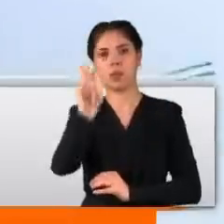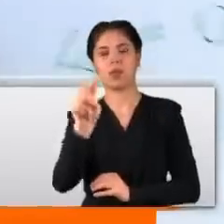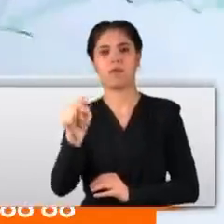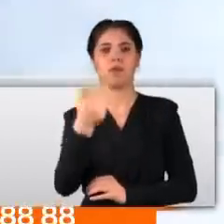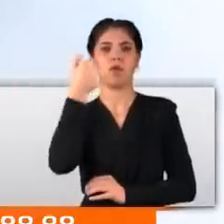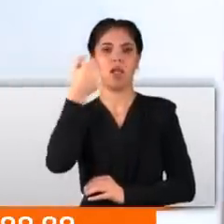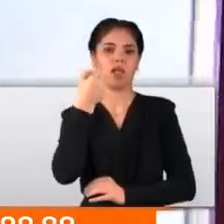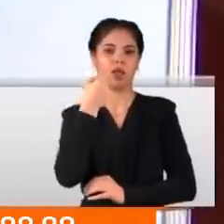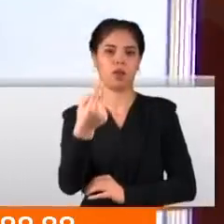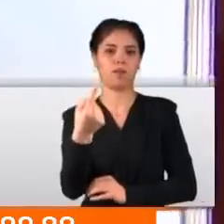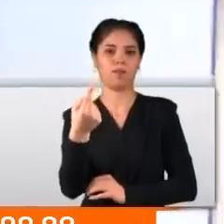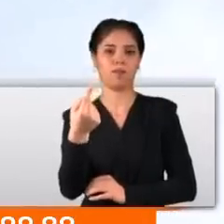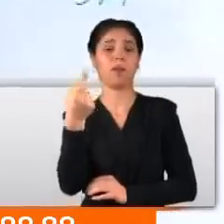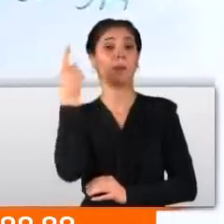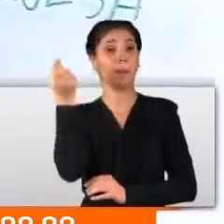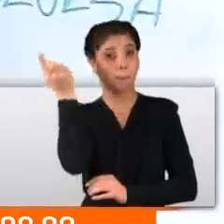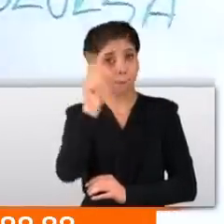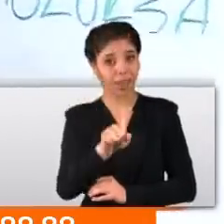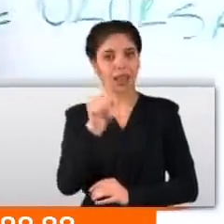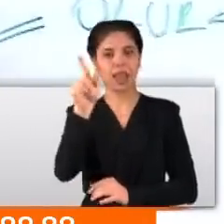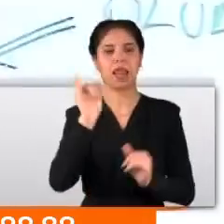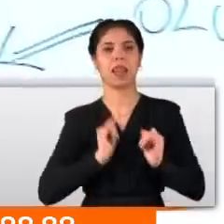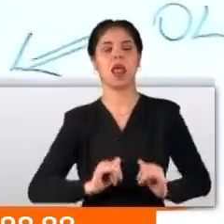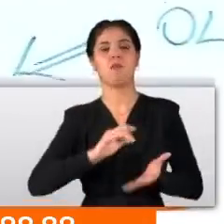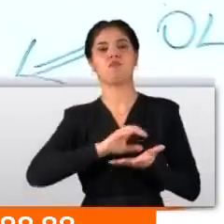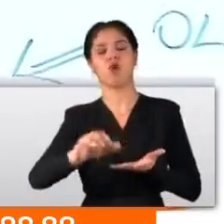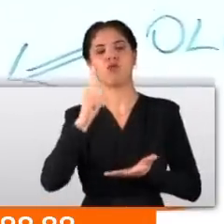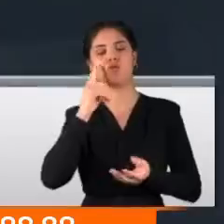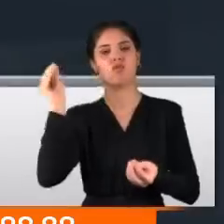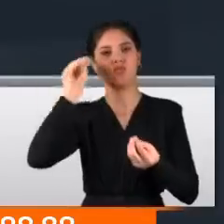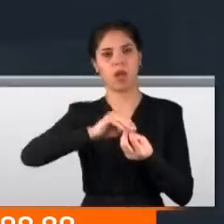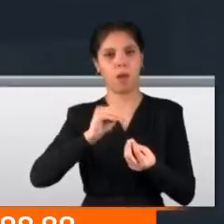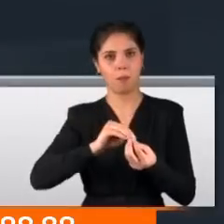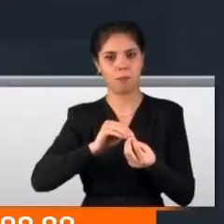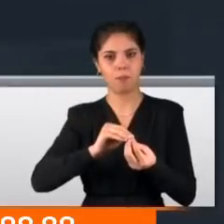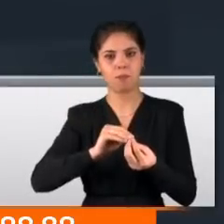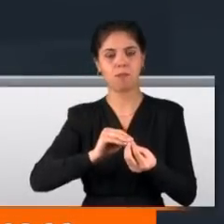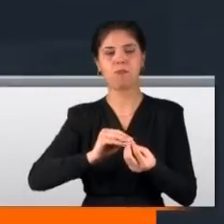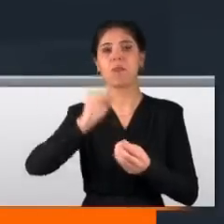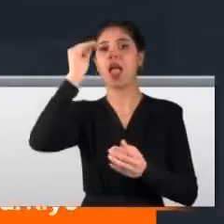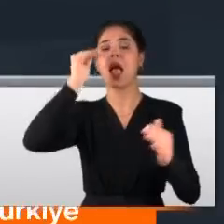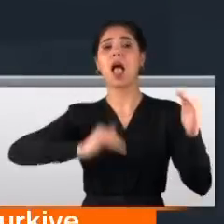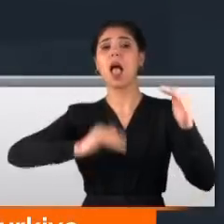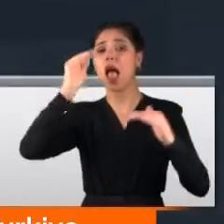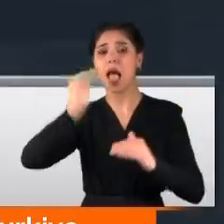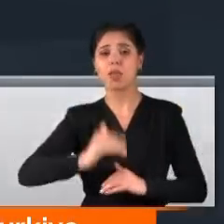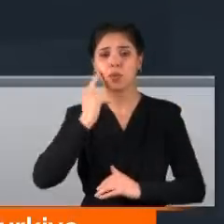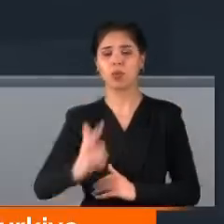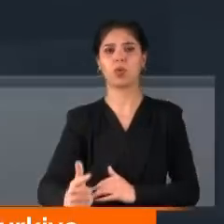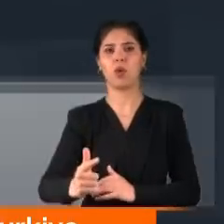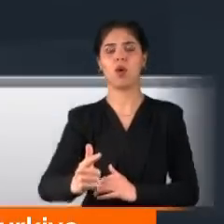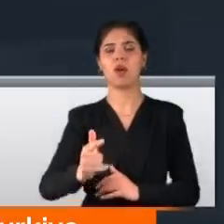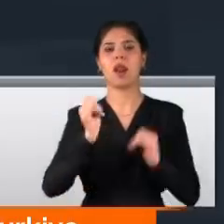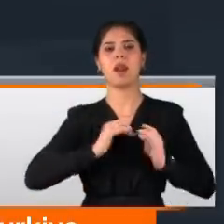%18,6 olacak. Tabii bir de beklenti buna refah payının eklenmesi yönünde. Böylece en düşük memur maaşı refah payı